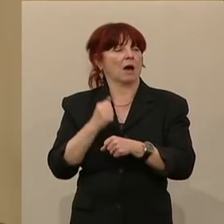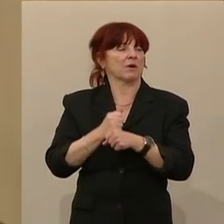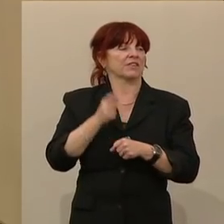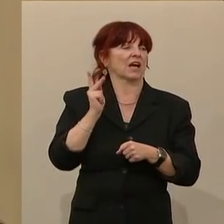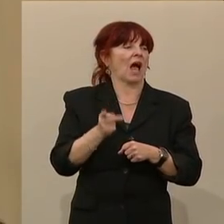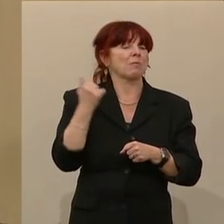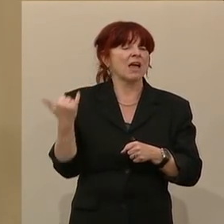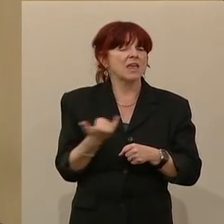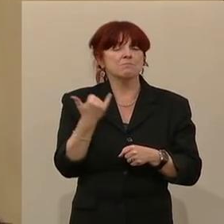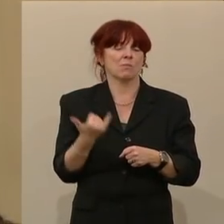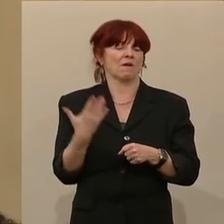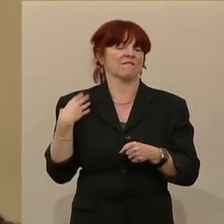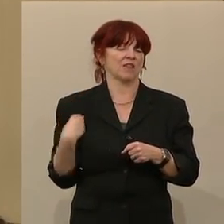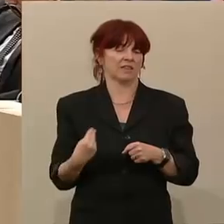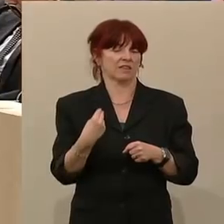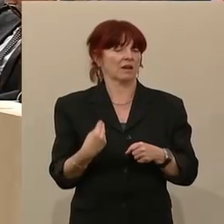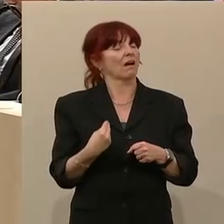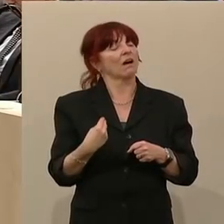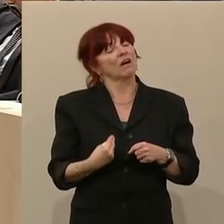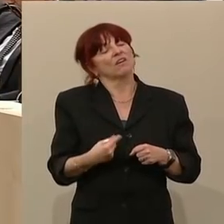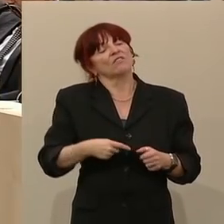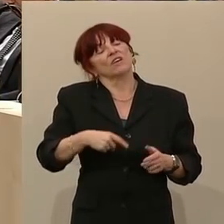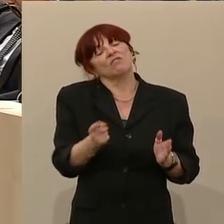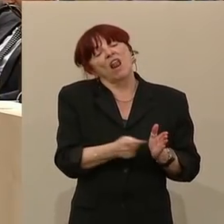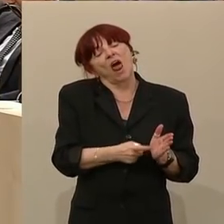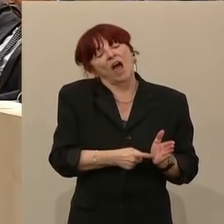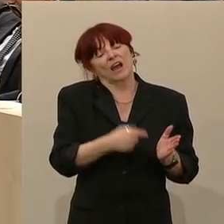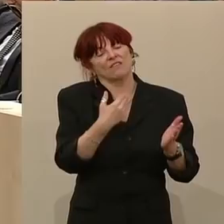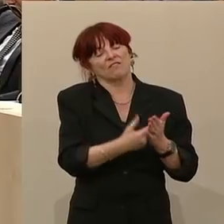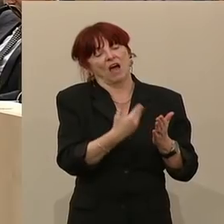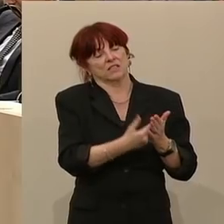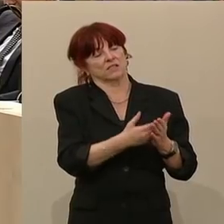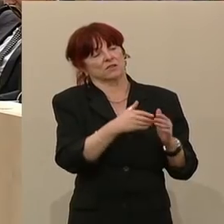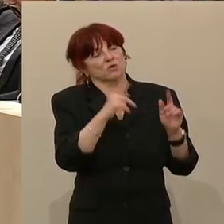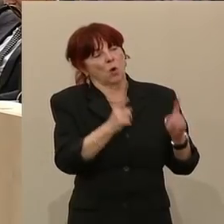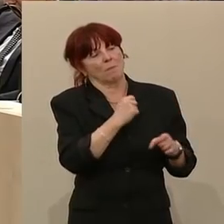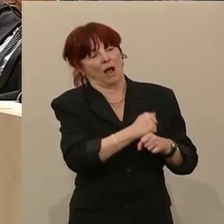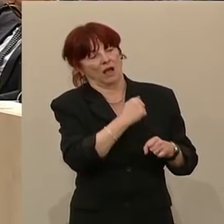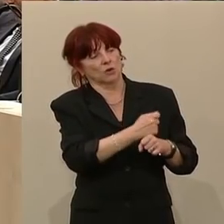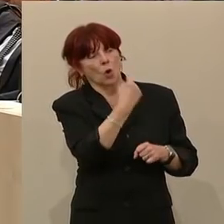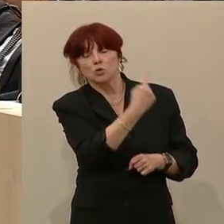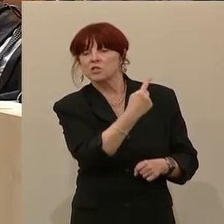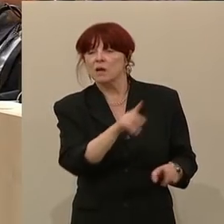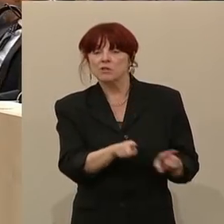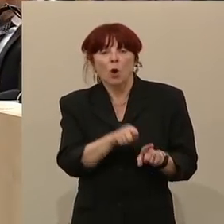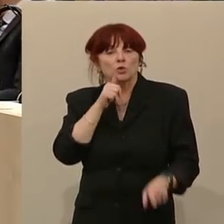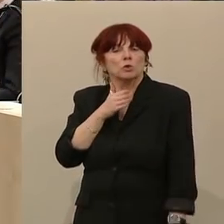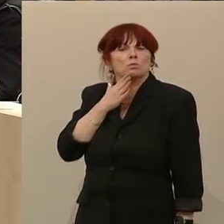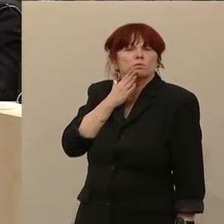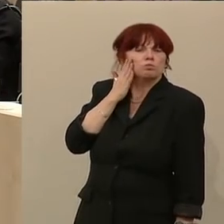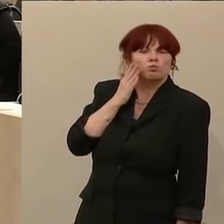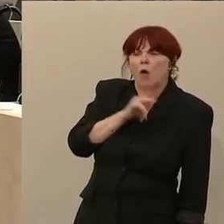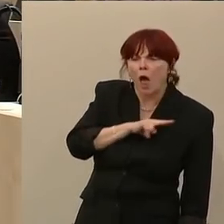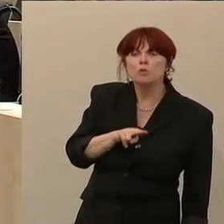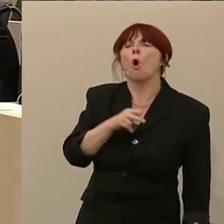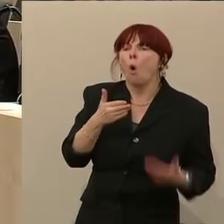permanent ins Handwerk pfuschen und permanent Dinge vorschreiben und wo Sie auch keinen Ingenieure haben, das auch tatsächlich im Parlament zu vertreten